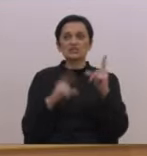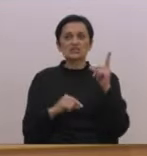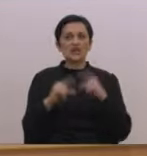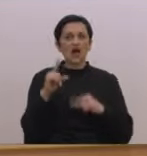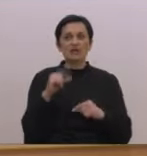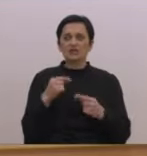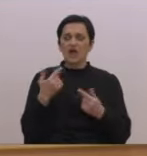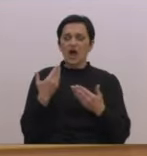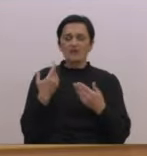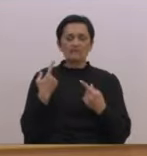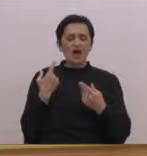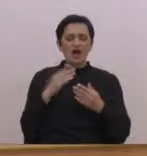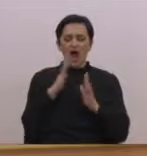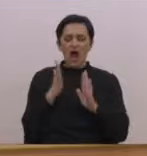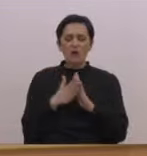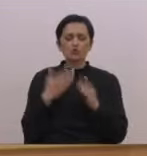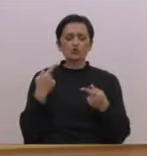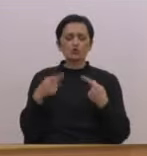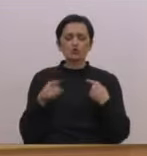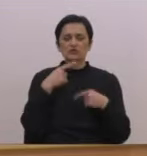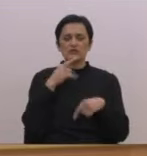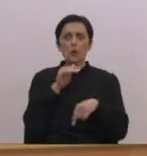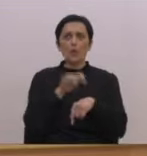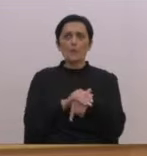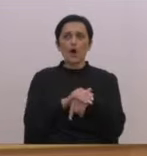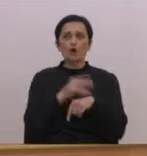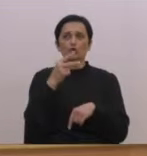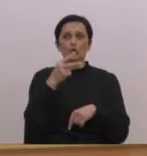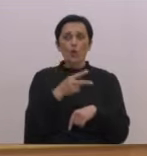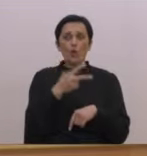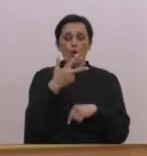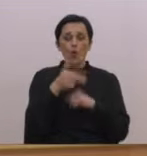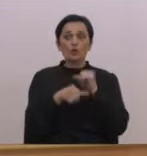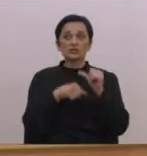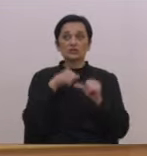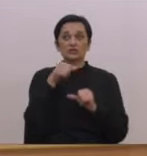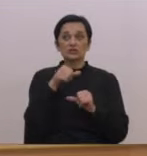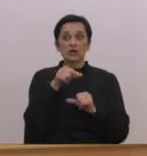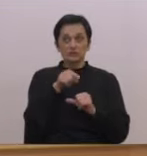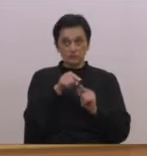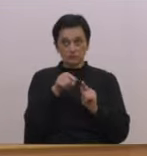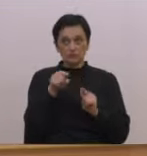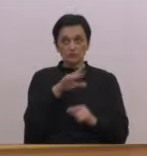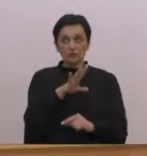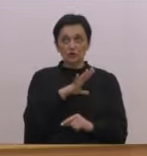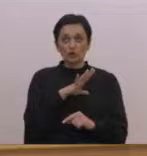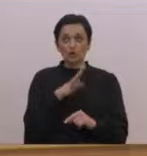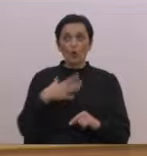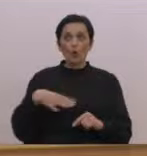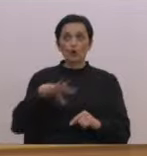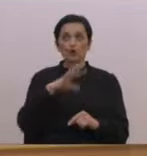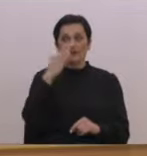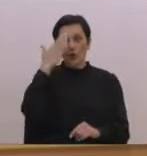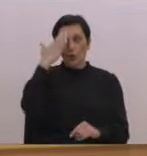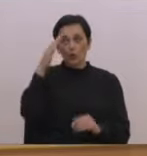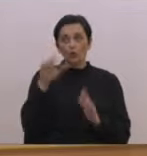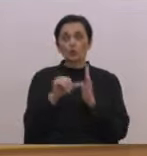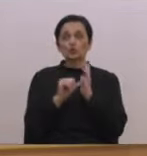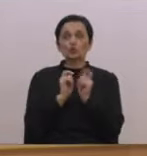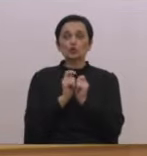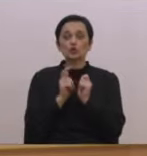რამეს გვეუბნება. ფაქტობრივად 2023 წელი იყო ქვეყანაში უცხოური